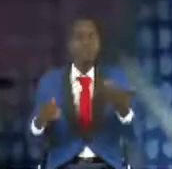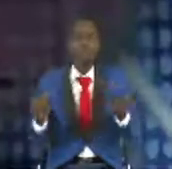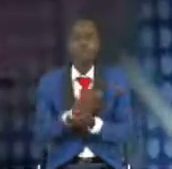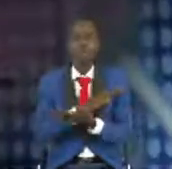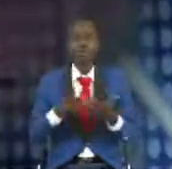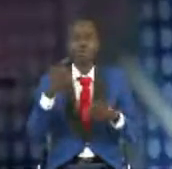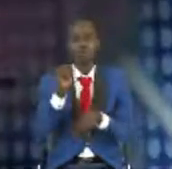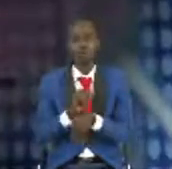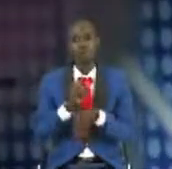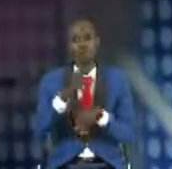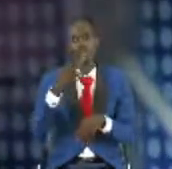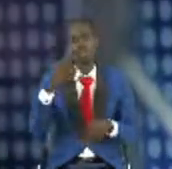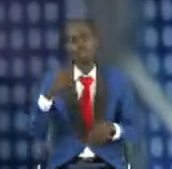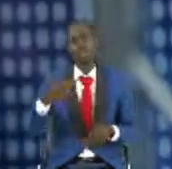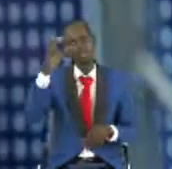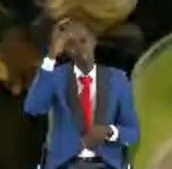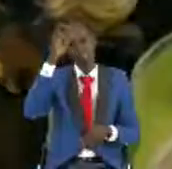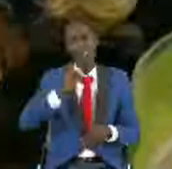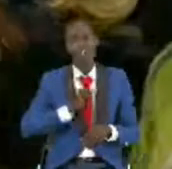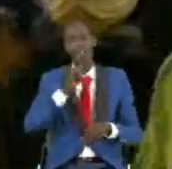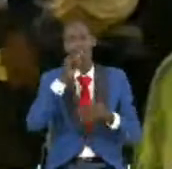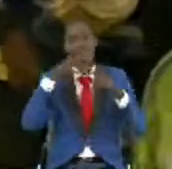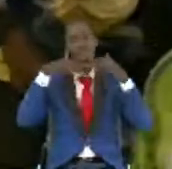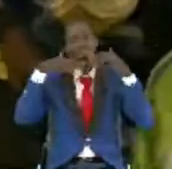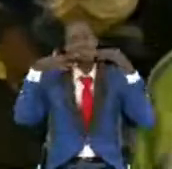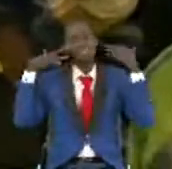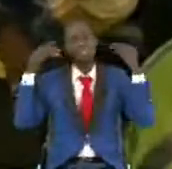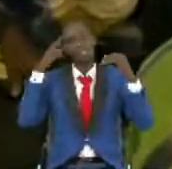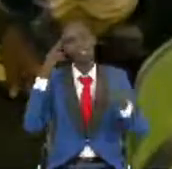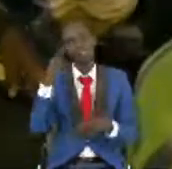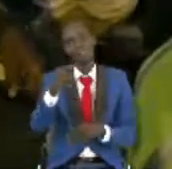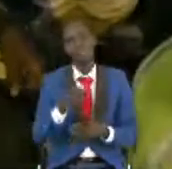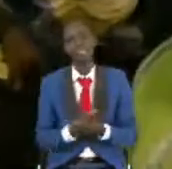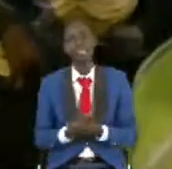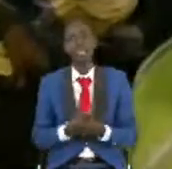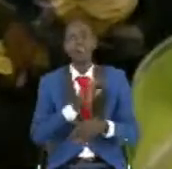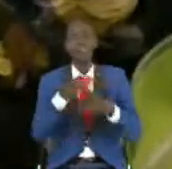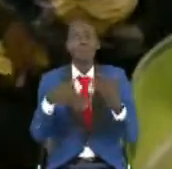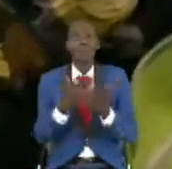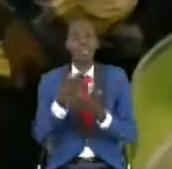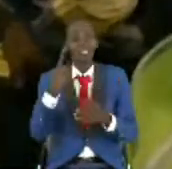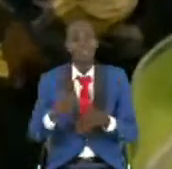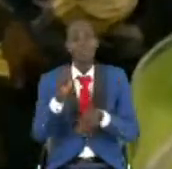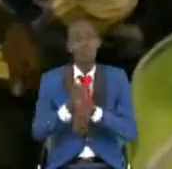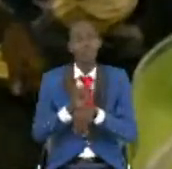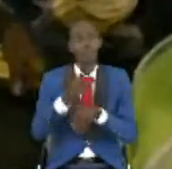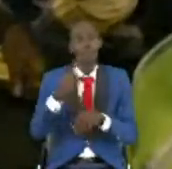du diable. Je souris pour toi. Toutes les œuvres du diable, le plan